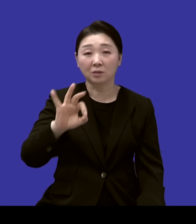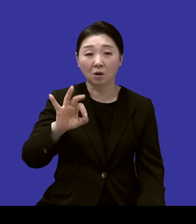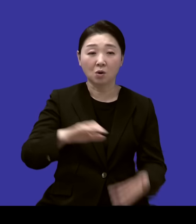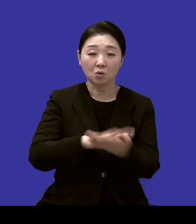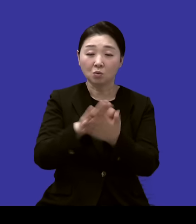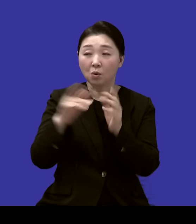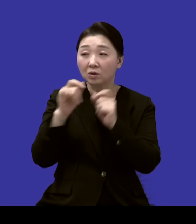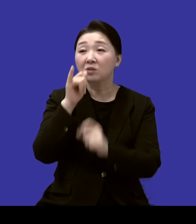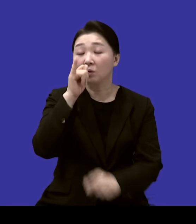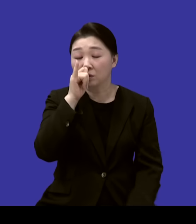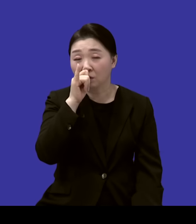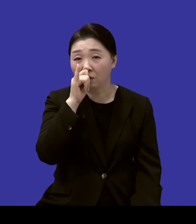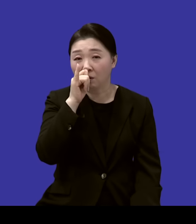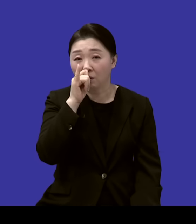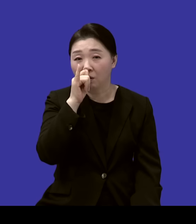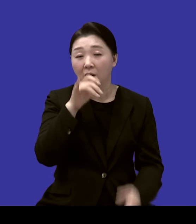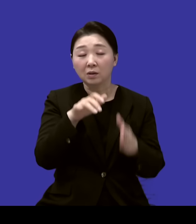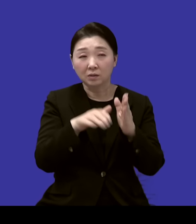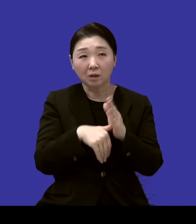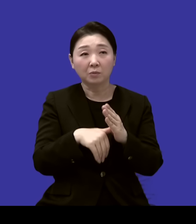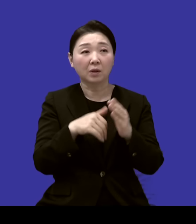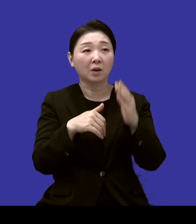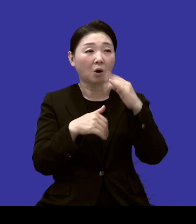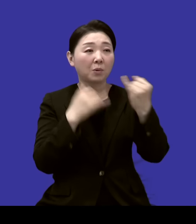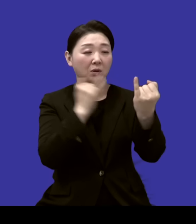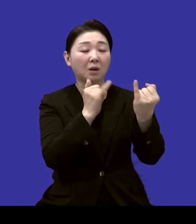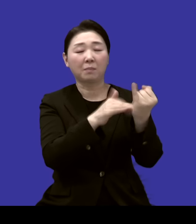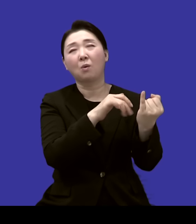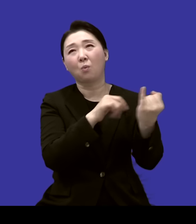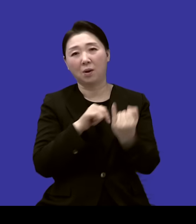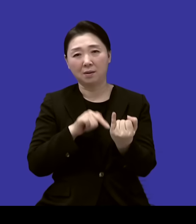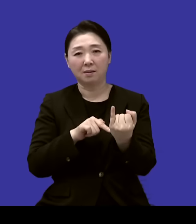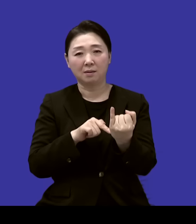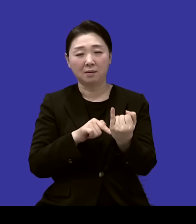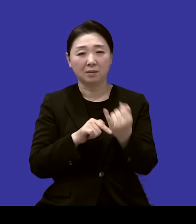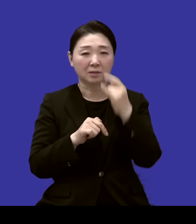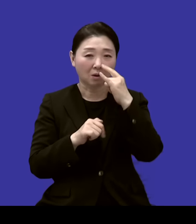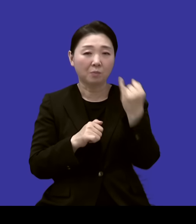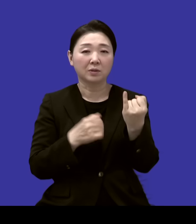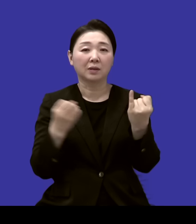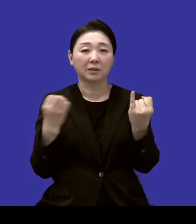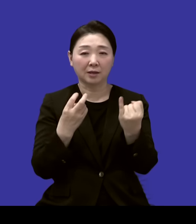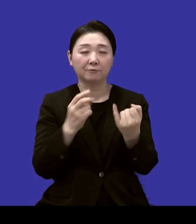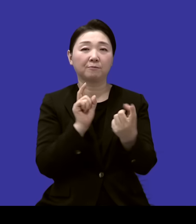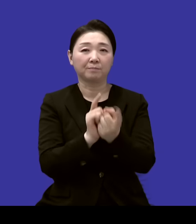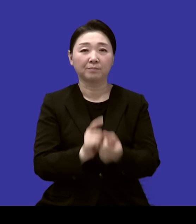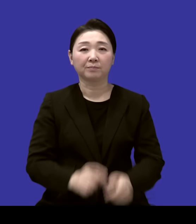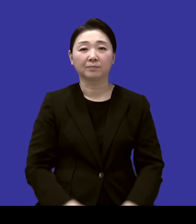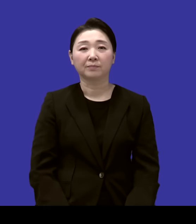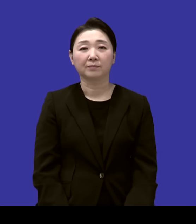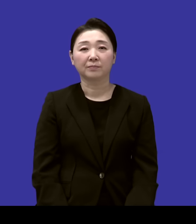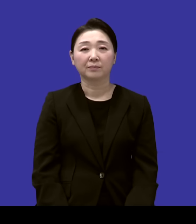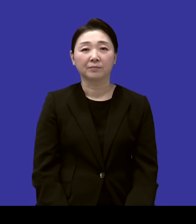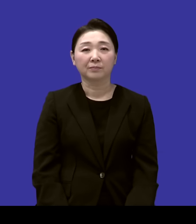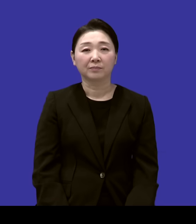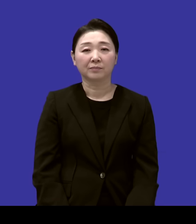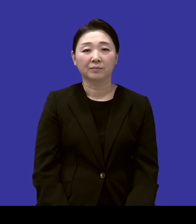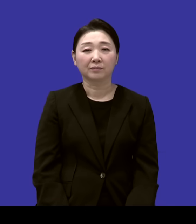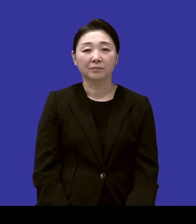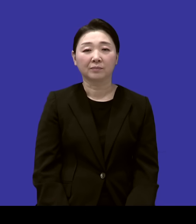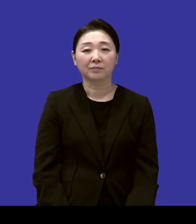드렸는데 어머니가 연락을 받고 오신 거예요. 그래 어머니가 나타나야지. 네, 그래서 어머니랑 또 다시 이렇게 재회하게 되었습니다. 다행히